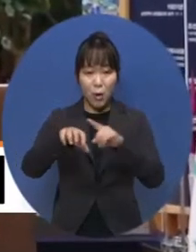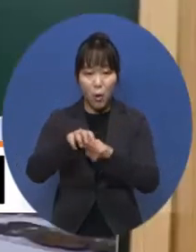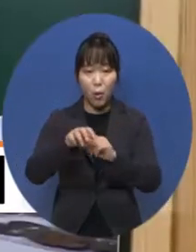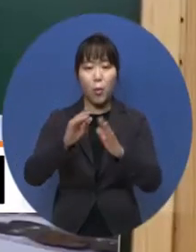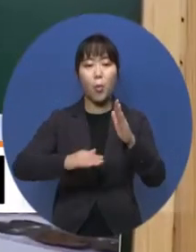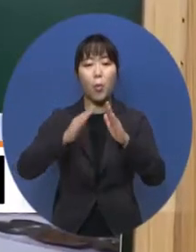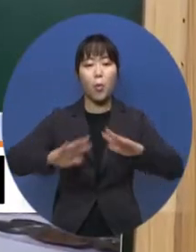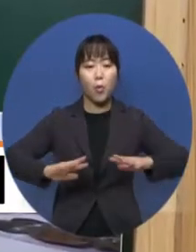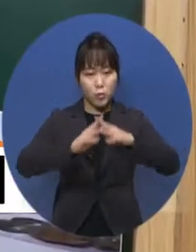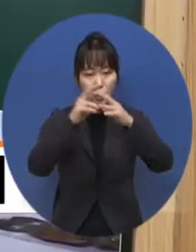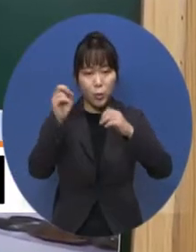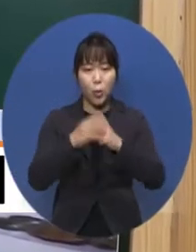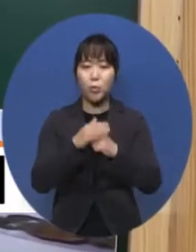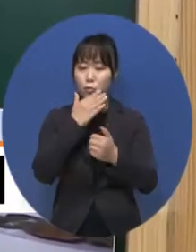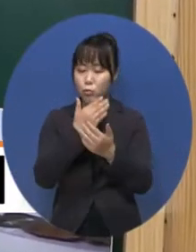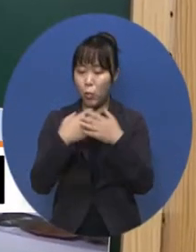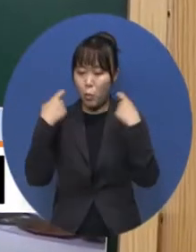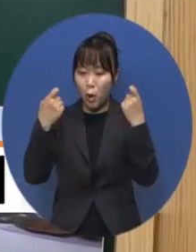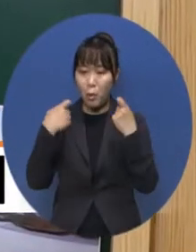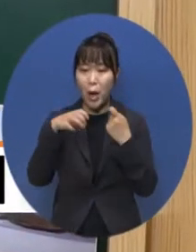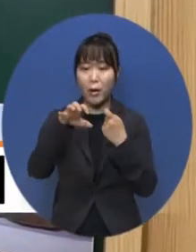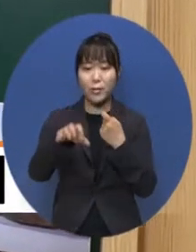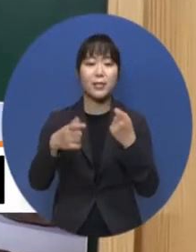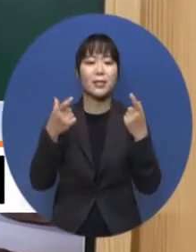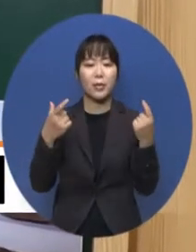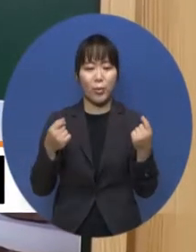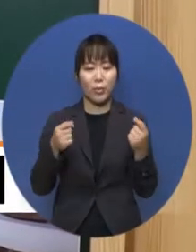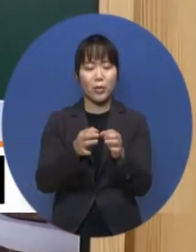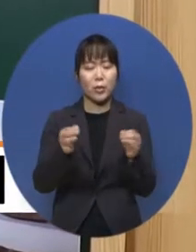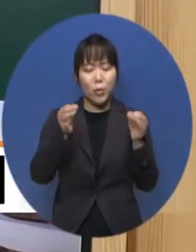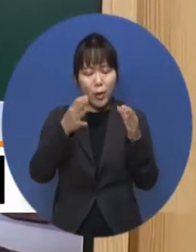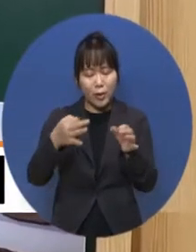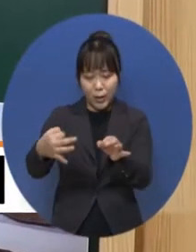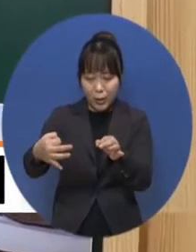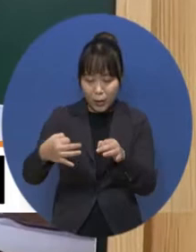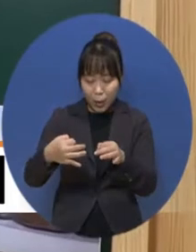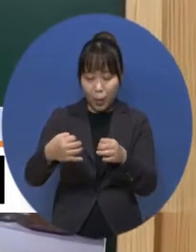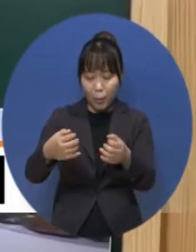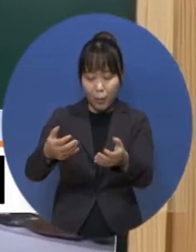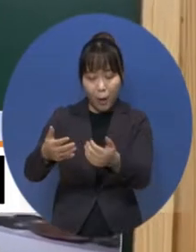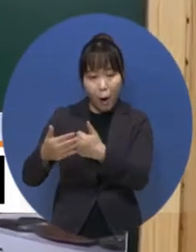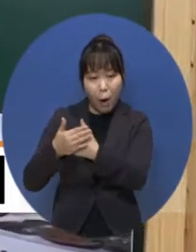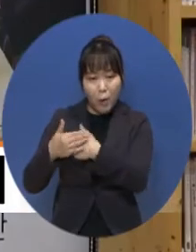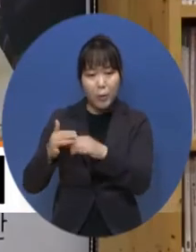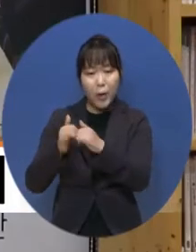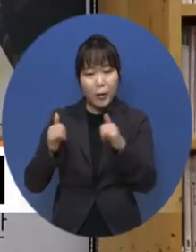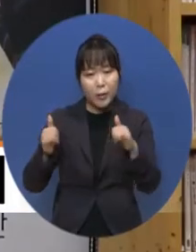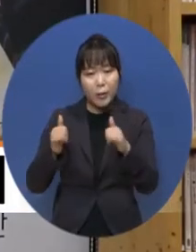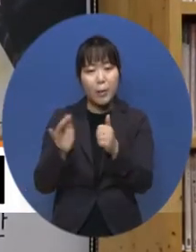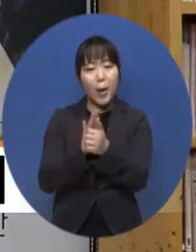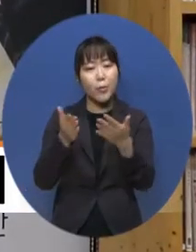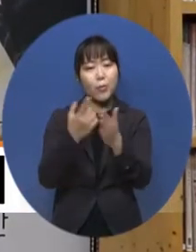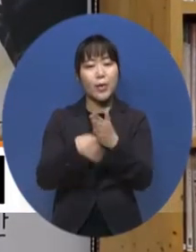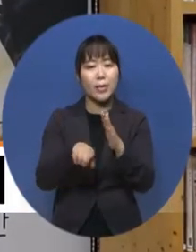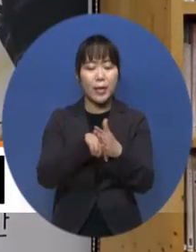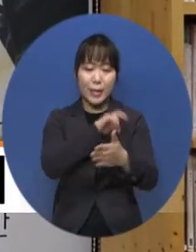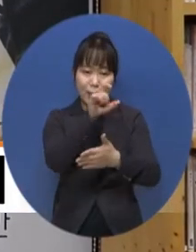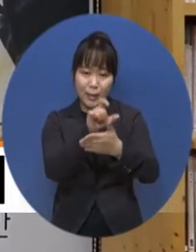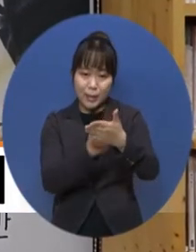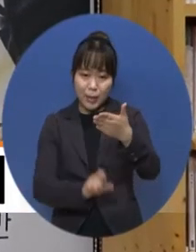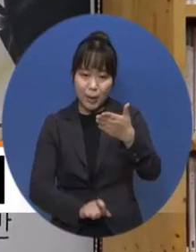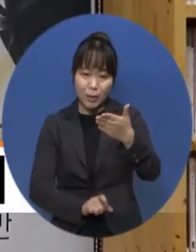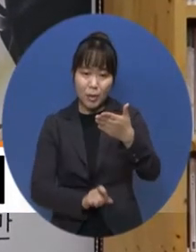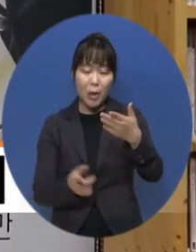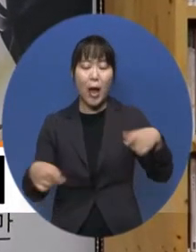공공건축물 그리고 주요 관광지 등과 함께 그동안 기증했던 분들을 예우하기 위해 기증자 명단도